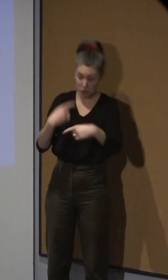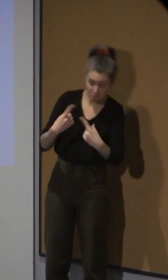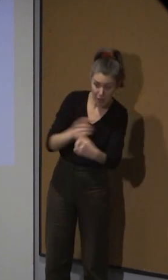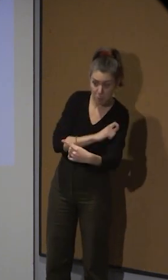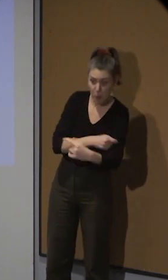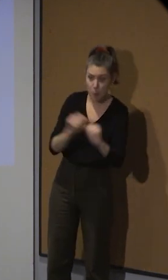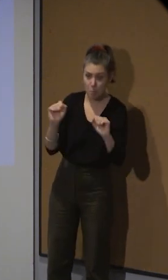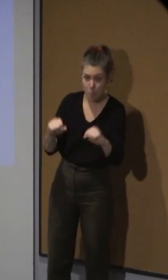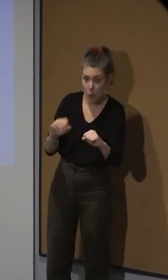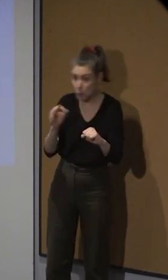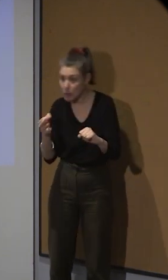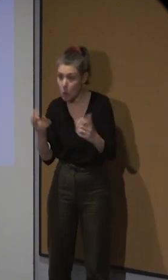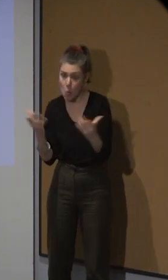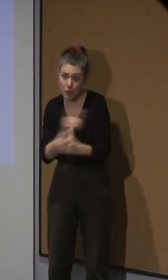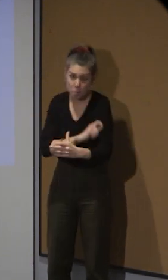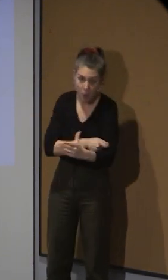quelques-unes.